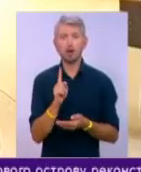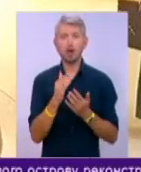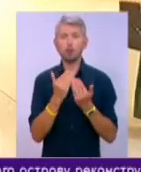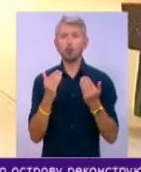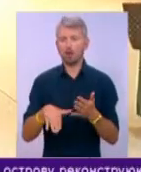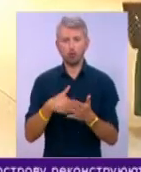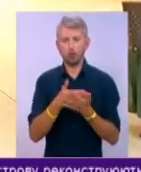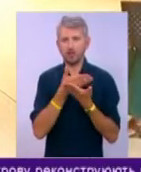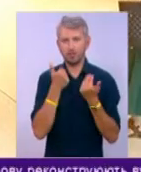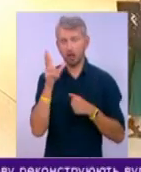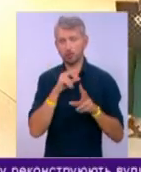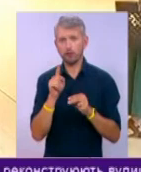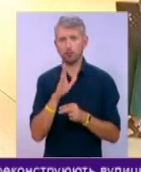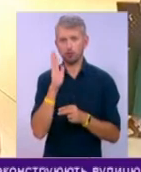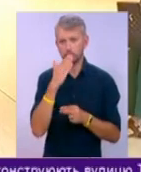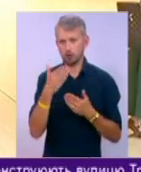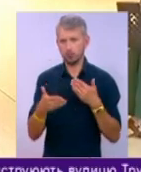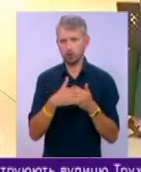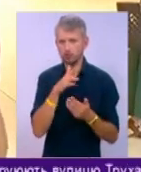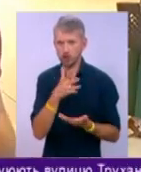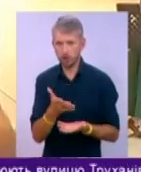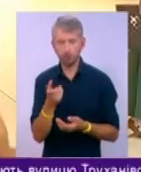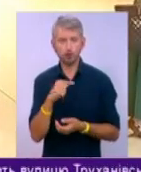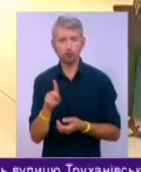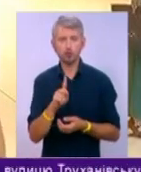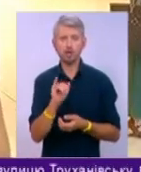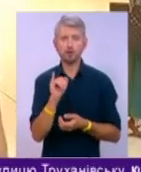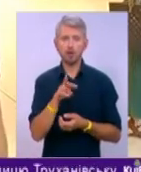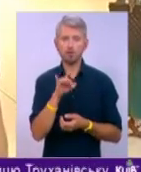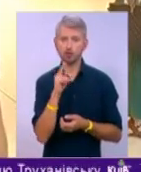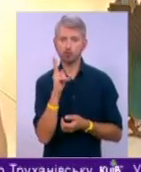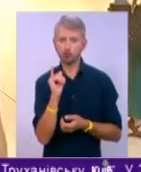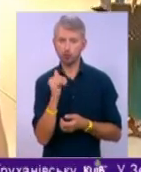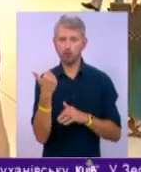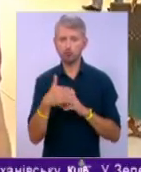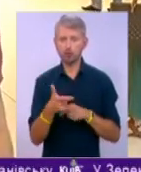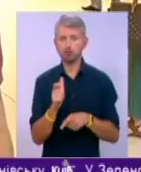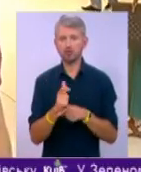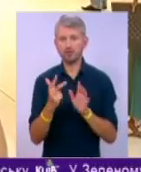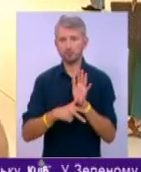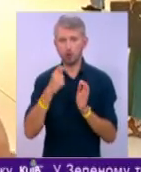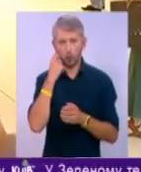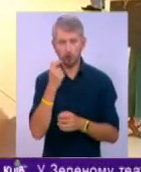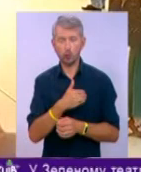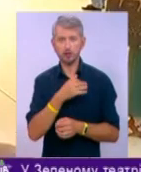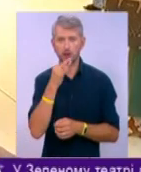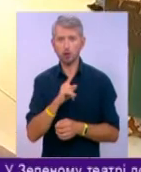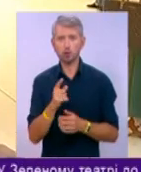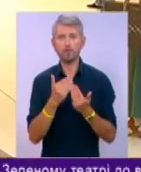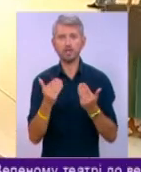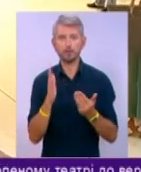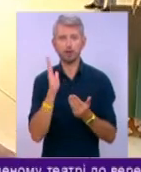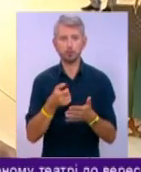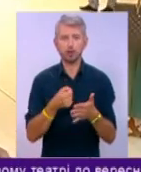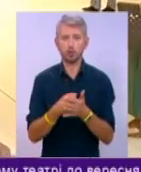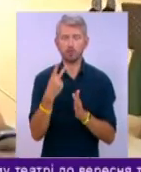нема. Сподіваємось, що він найближчим часом з'явиться, адже Івану Марчуку вже за 80. І хотілося б сказати, що виставка буде ця